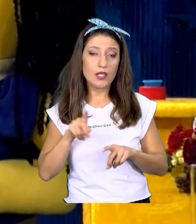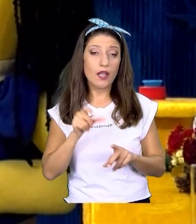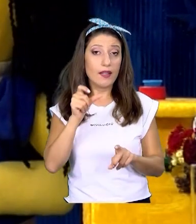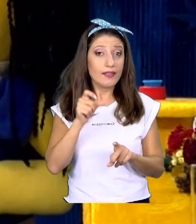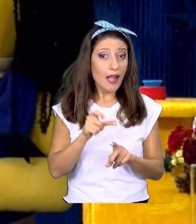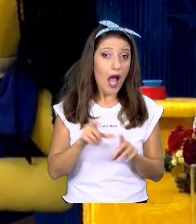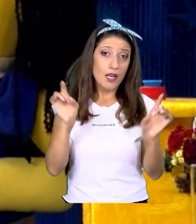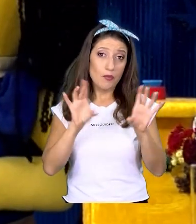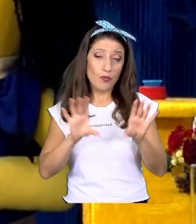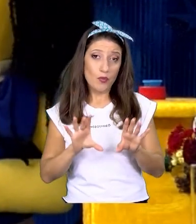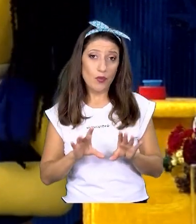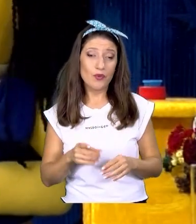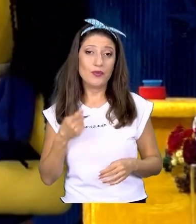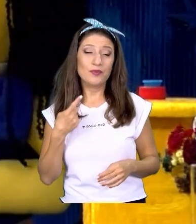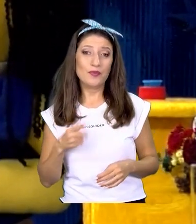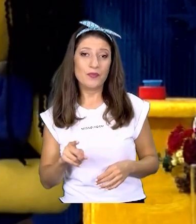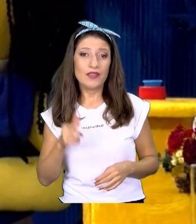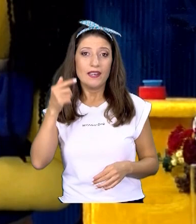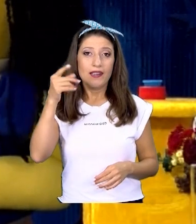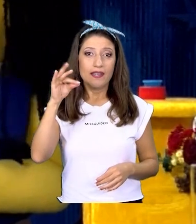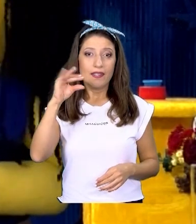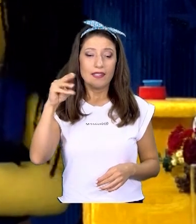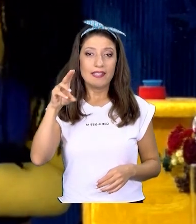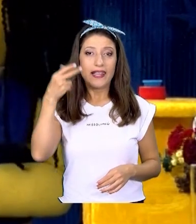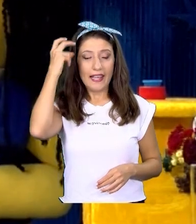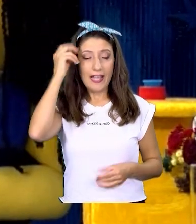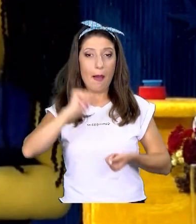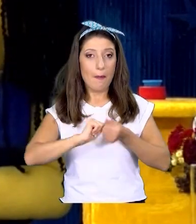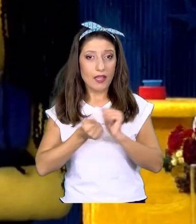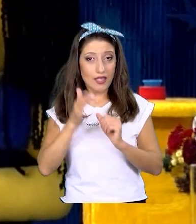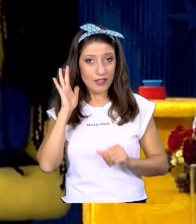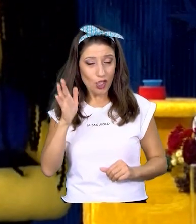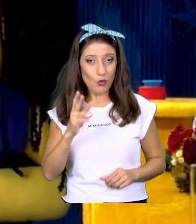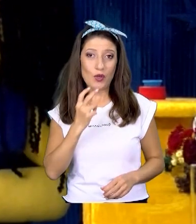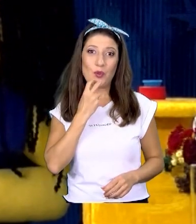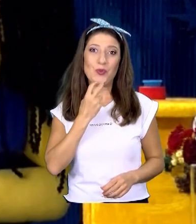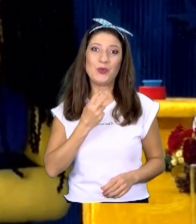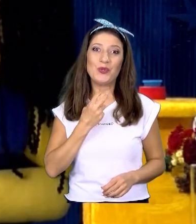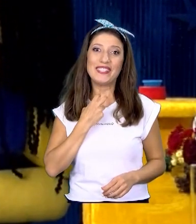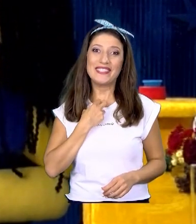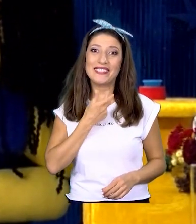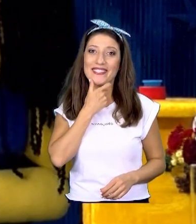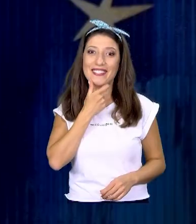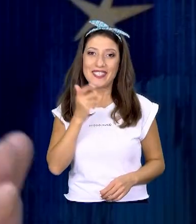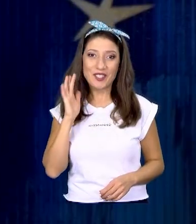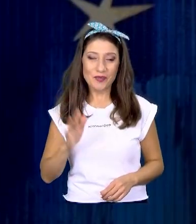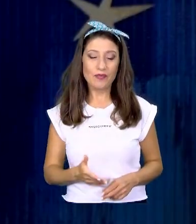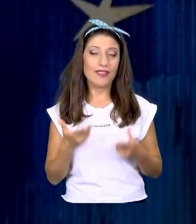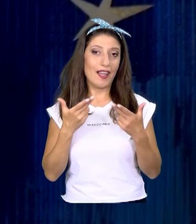ենք հերթական տառը, որի հիման վրա Քրիստ քնի պատրաստելու է հերթական